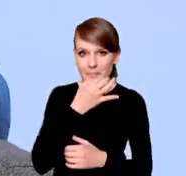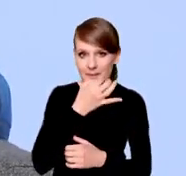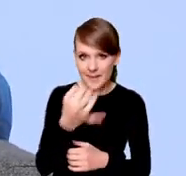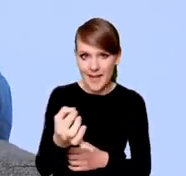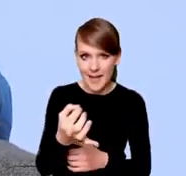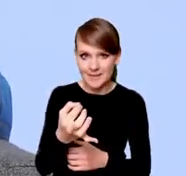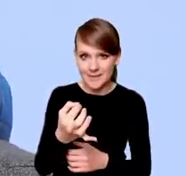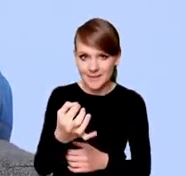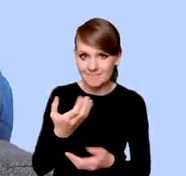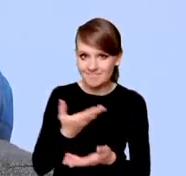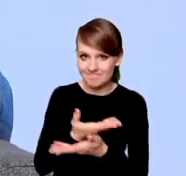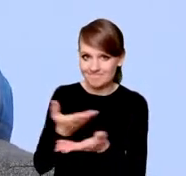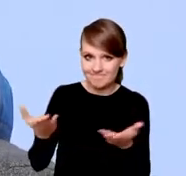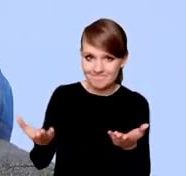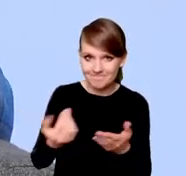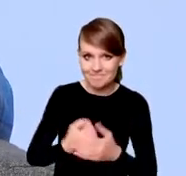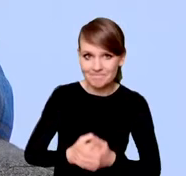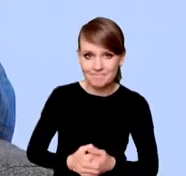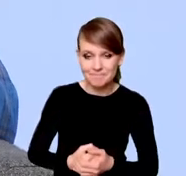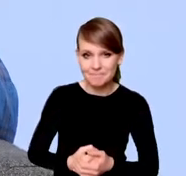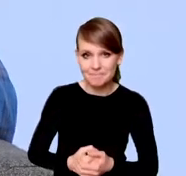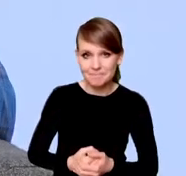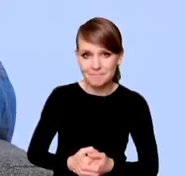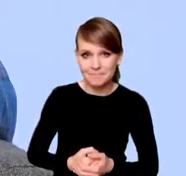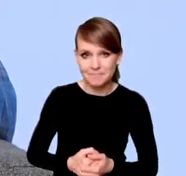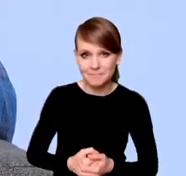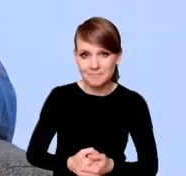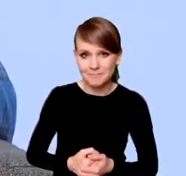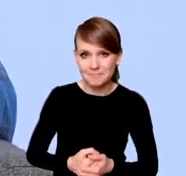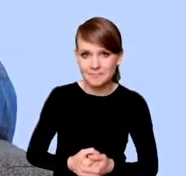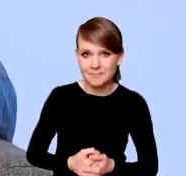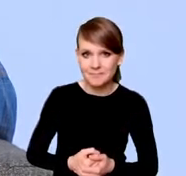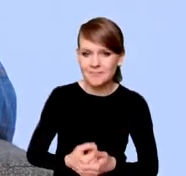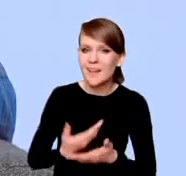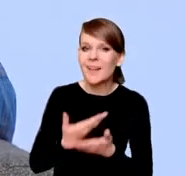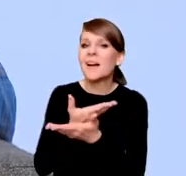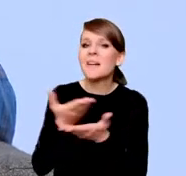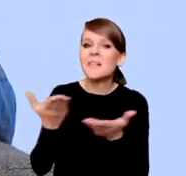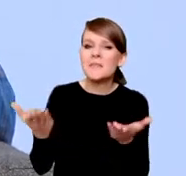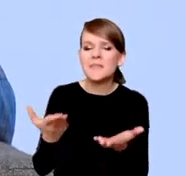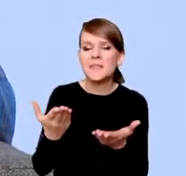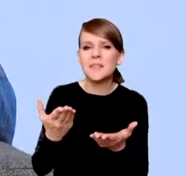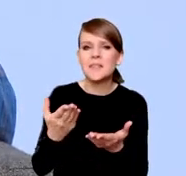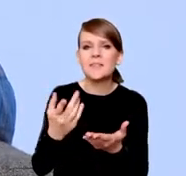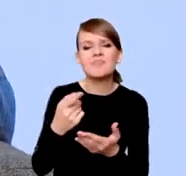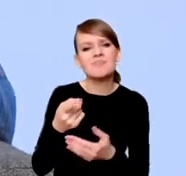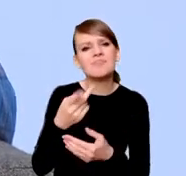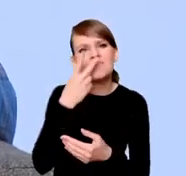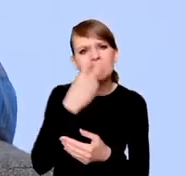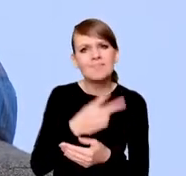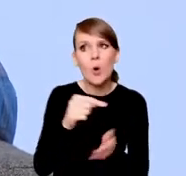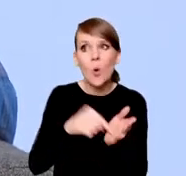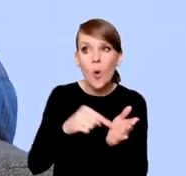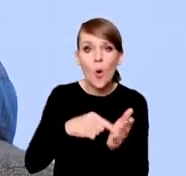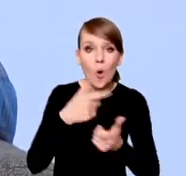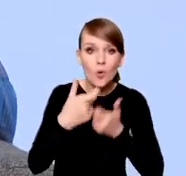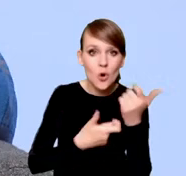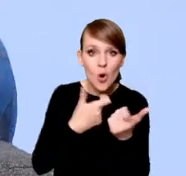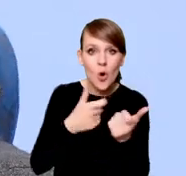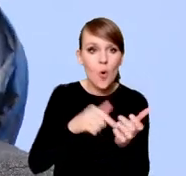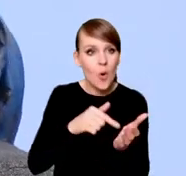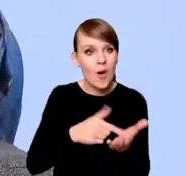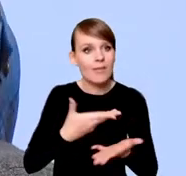drogich panelistów. Jakie państwo widzą korzyści? Czy rzeczywiście to jest